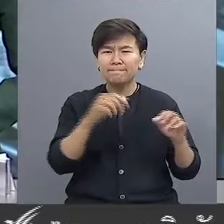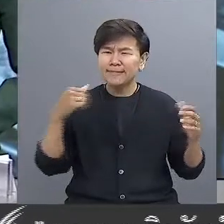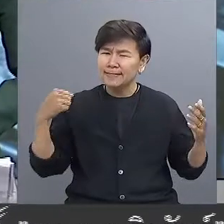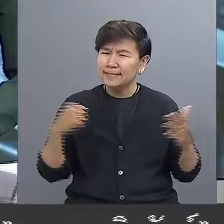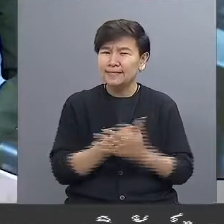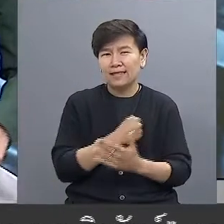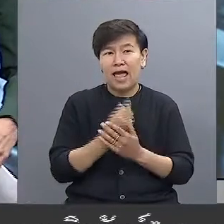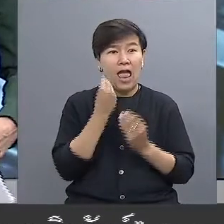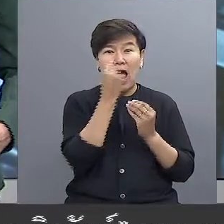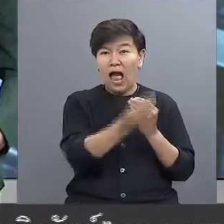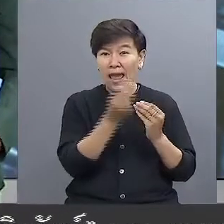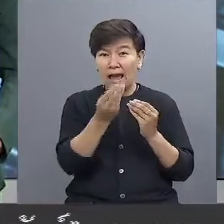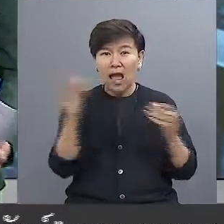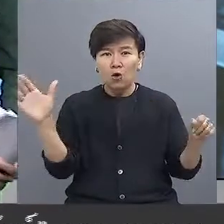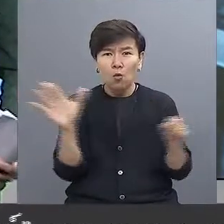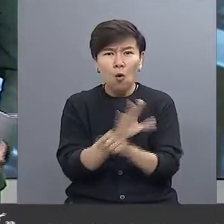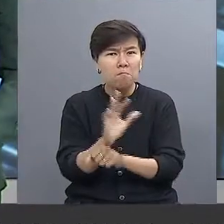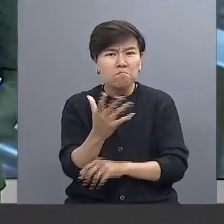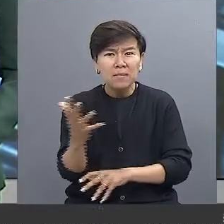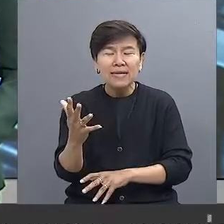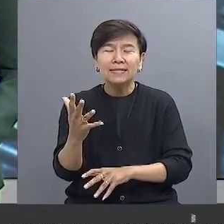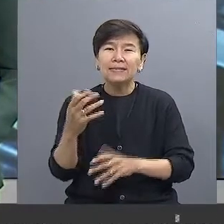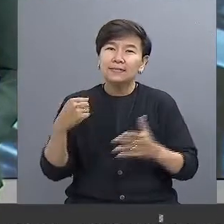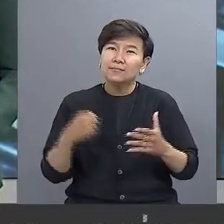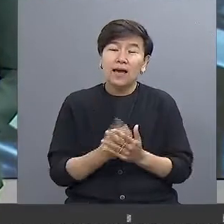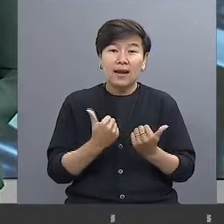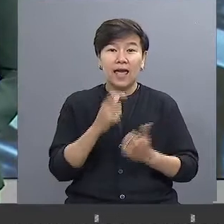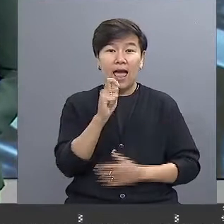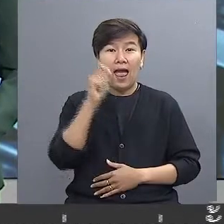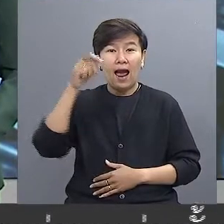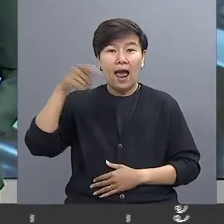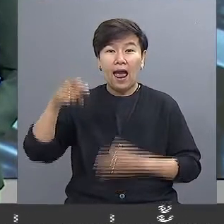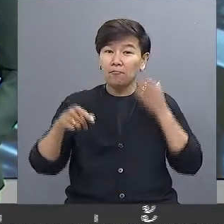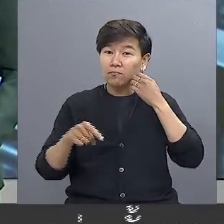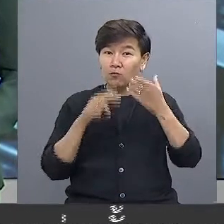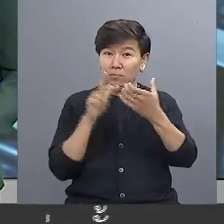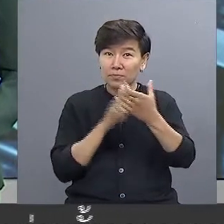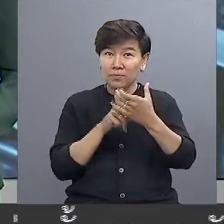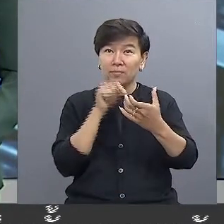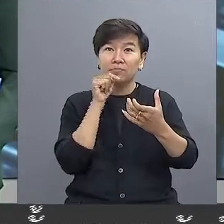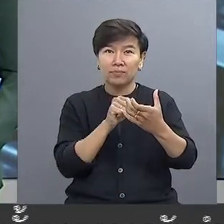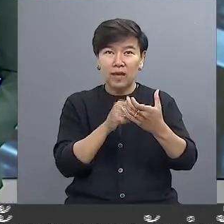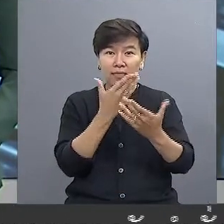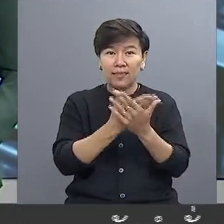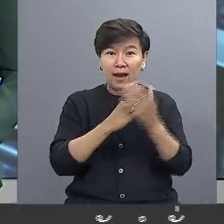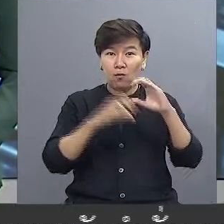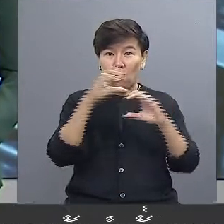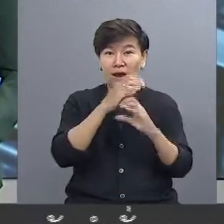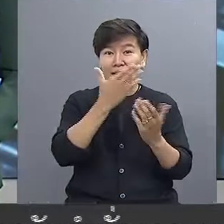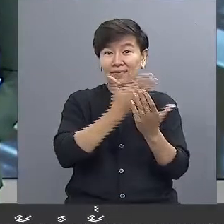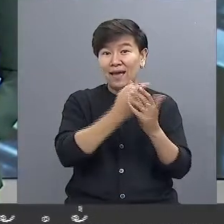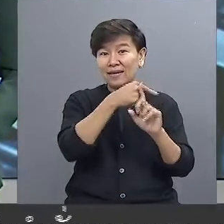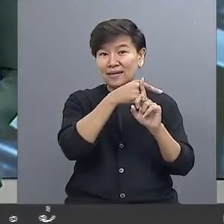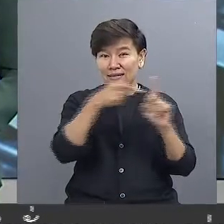การคนละครึ่งที่ใช้ซื้อของผ่านแอพพลิเคชั่นเป๋าตังค์และถุงเงินแบบรัฐล่มจ่ายครึ่งนึงไม่เกิน 150บาทต่อวัน 8